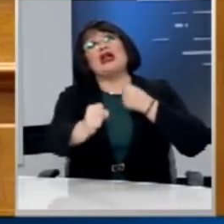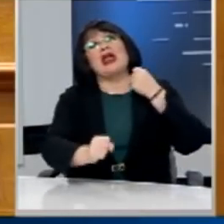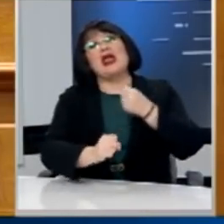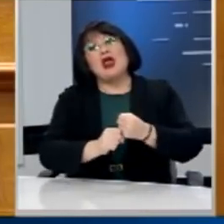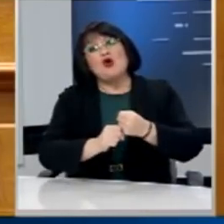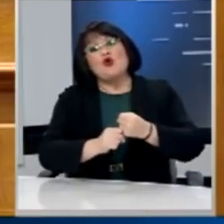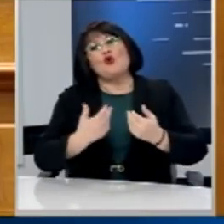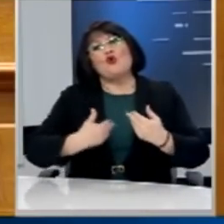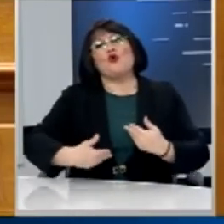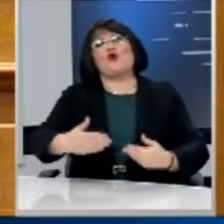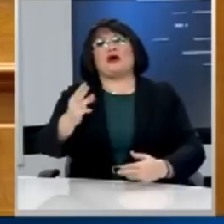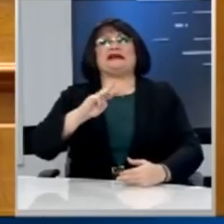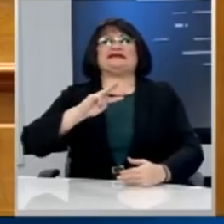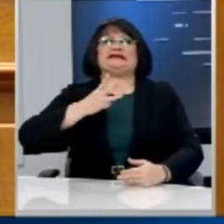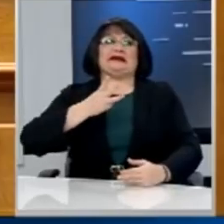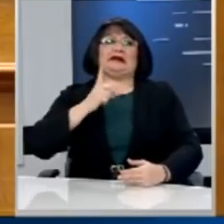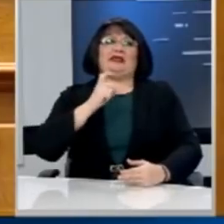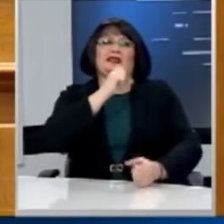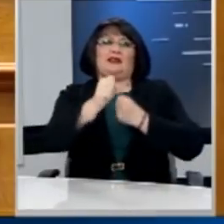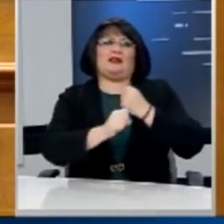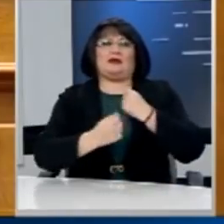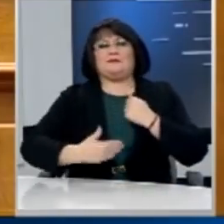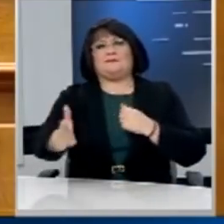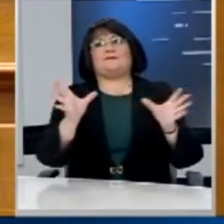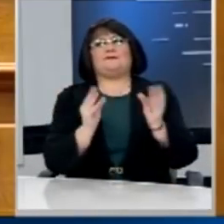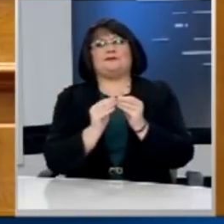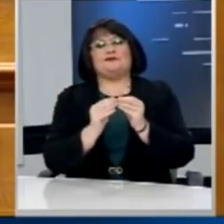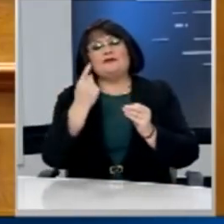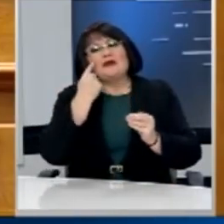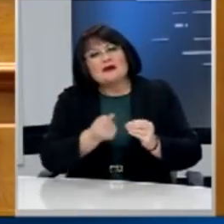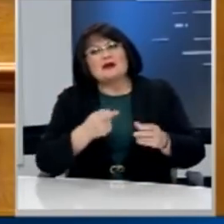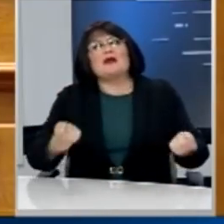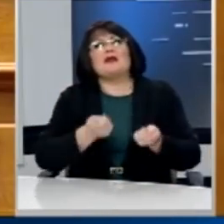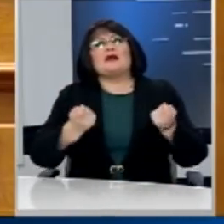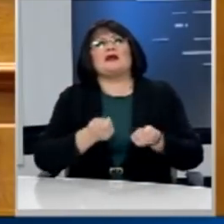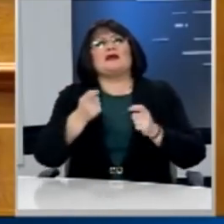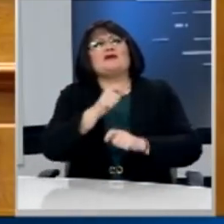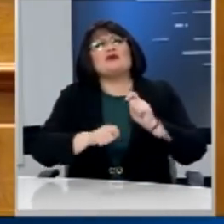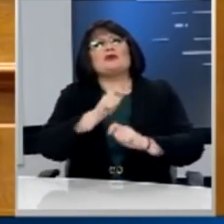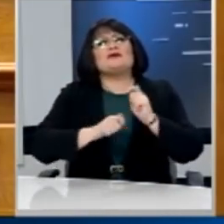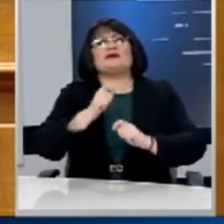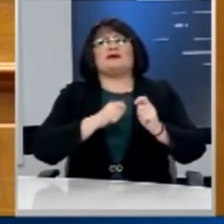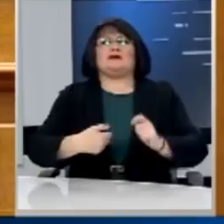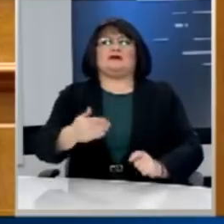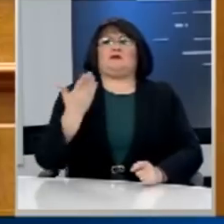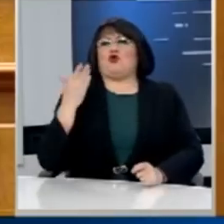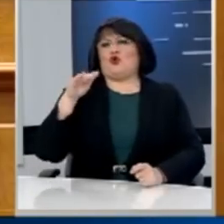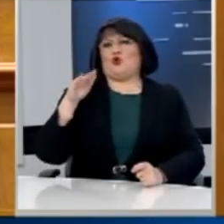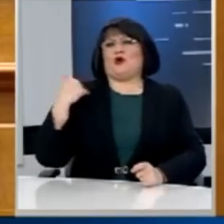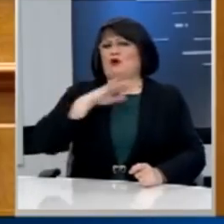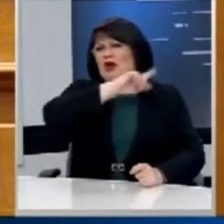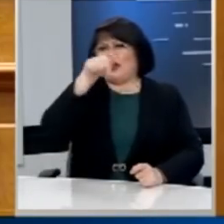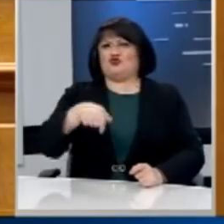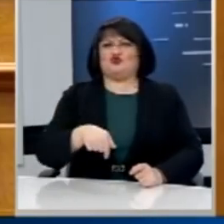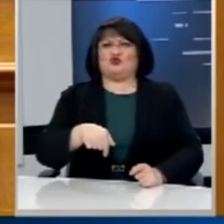Και η πρόγευση αυτής της νέας πορείας έχει ήδη αποτυπωθεί στο έργο το οποίο συντελέστηκε από τον Ιούλιο,